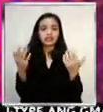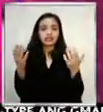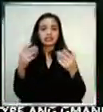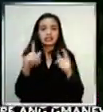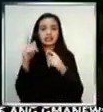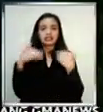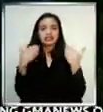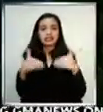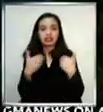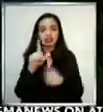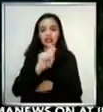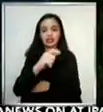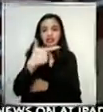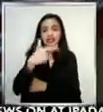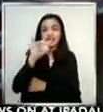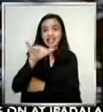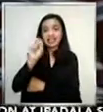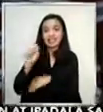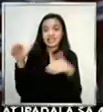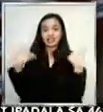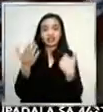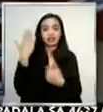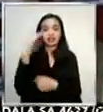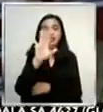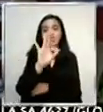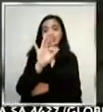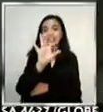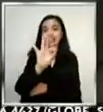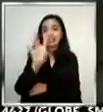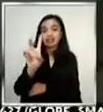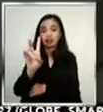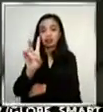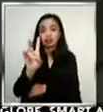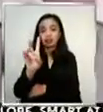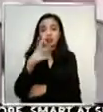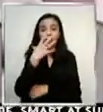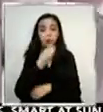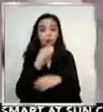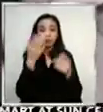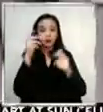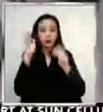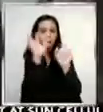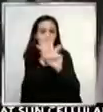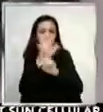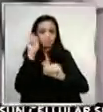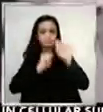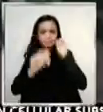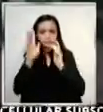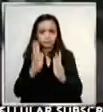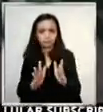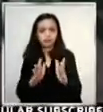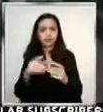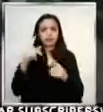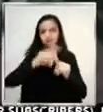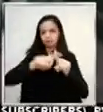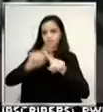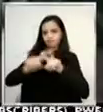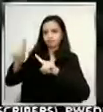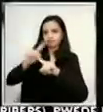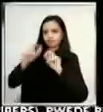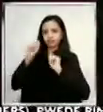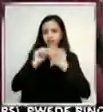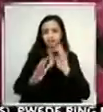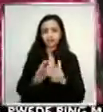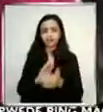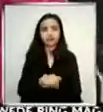na TGIS. Taong 1997 nang maging teen idols sina Chubby Del Rosario, Isa Marquez at Vanna